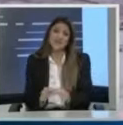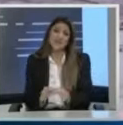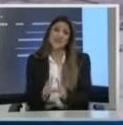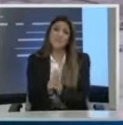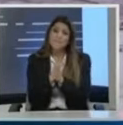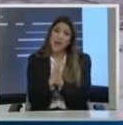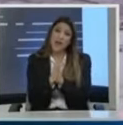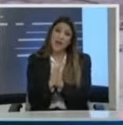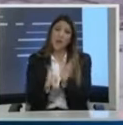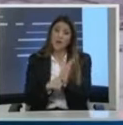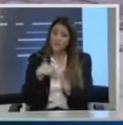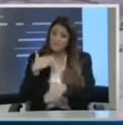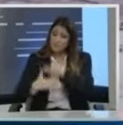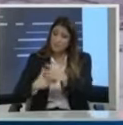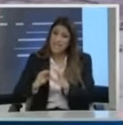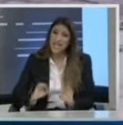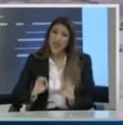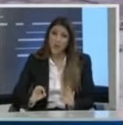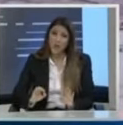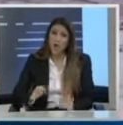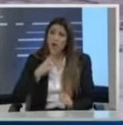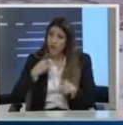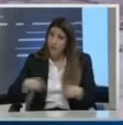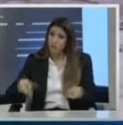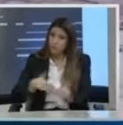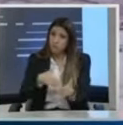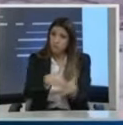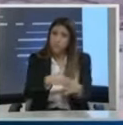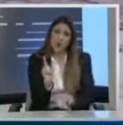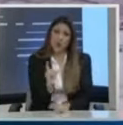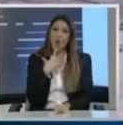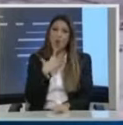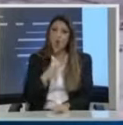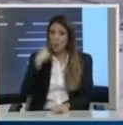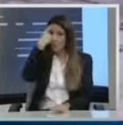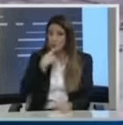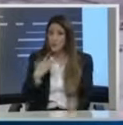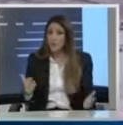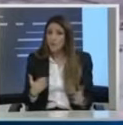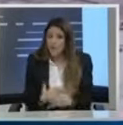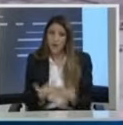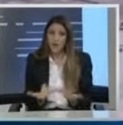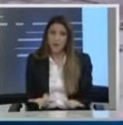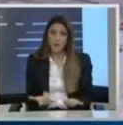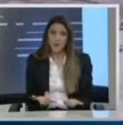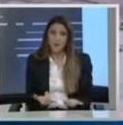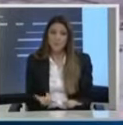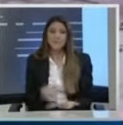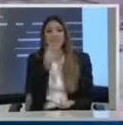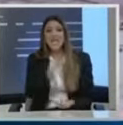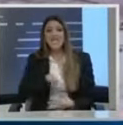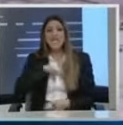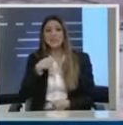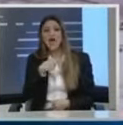όχι γιατί έχω κανένα λόγο, είτε προσωπικό με εσάς, είτε με κανέναν άλλο. Μα ένα λεπτό να πείτε τι, κύριε Αθανασίου,